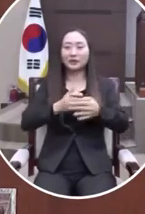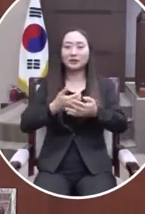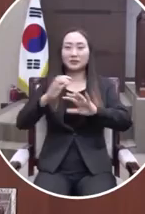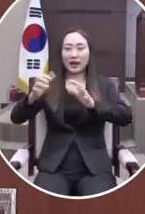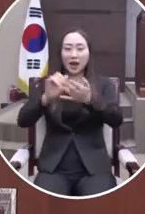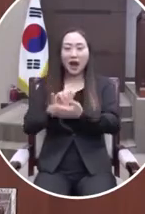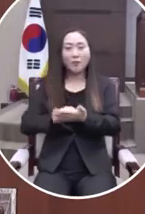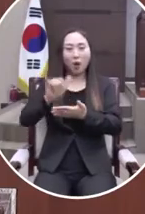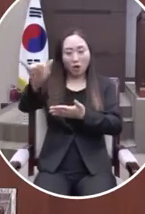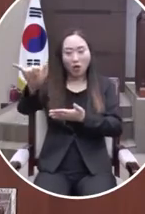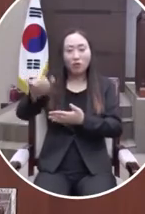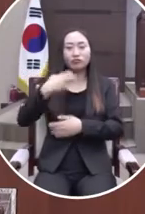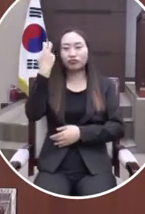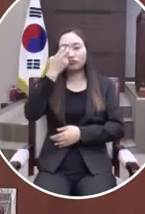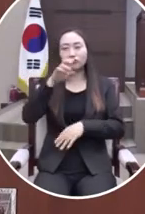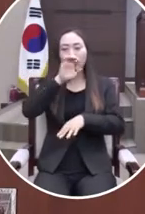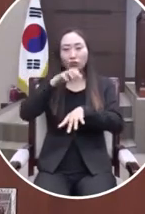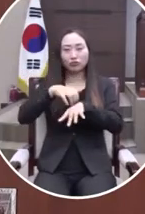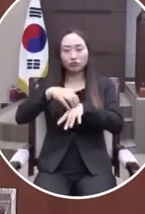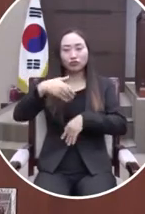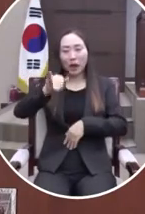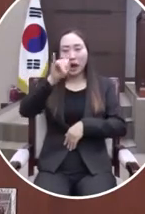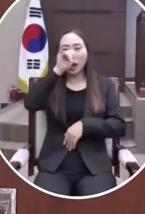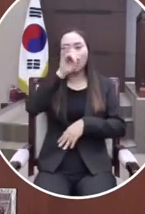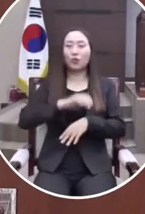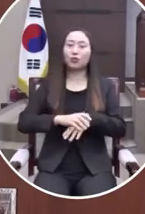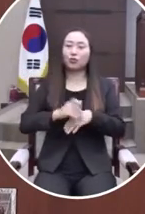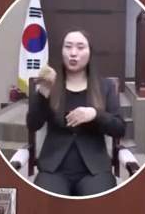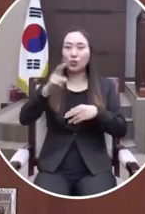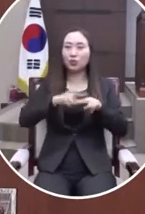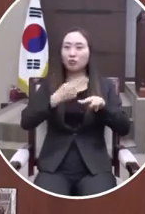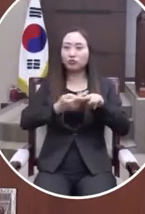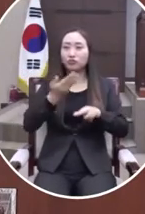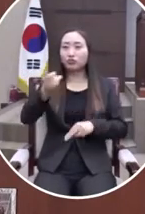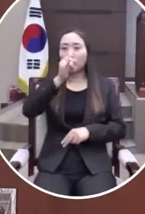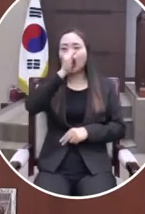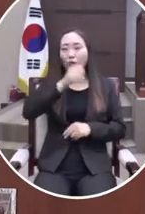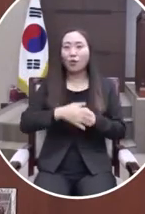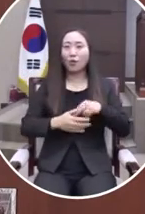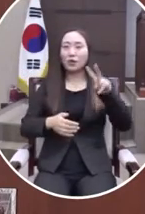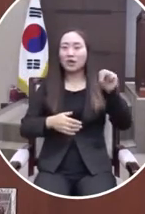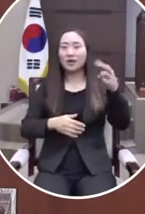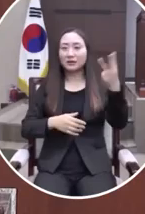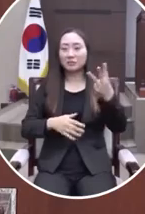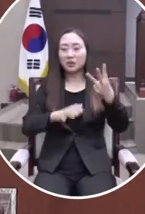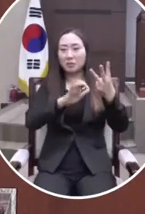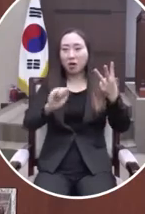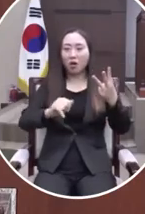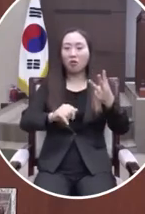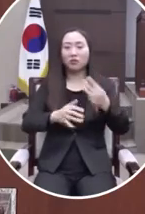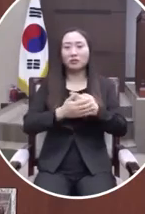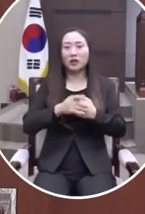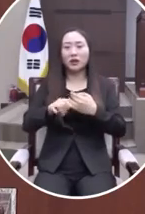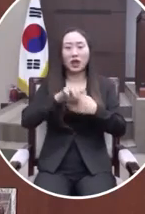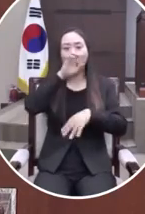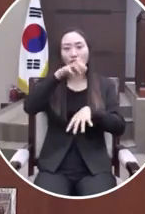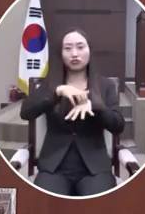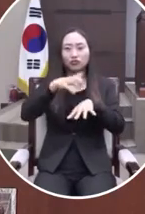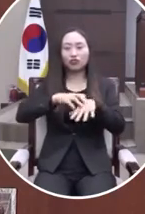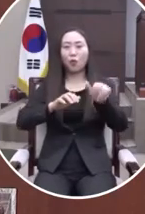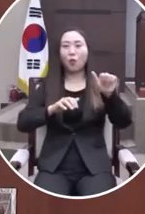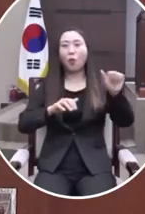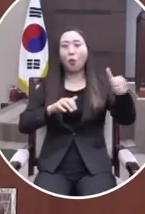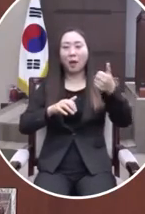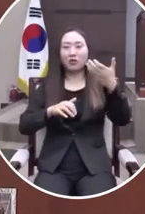연수 기념금품을 지급하고 있었으며 국내외 연수는 2만 3천 명에게 597억